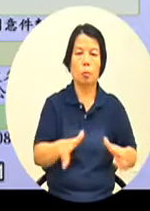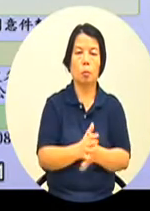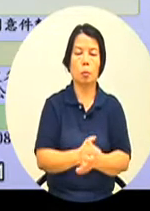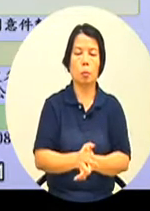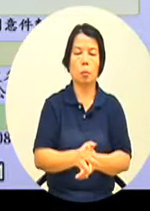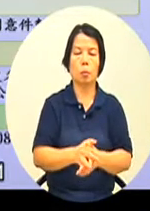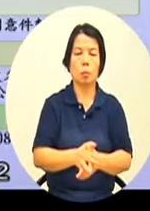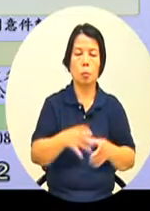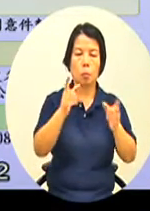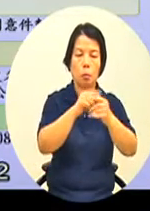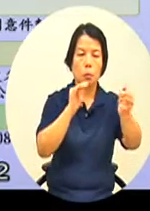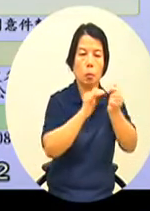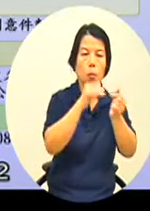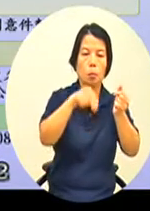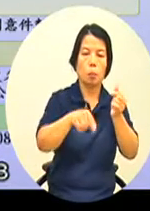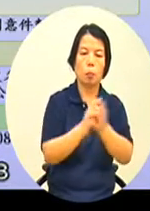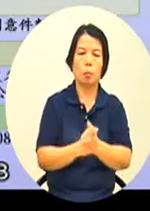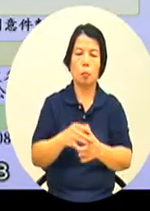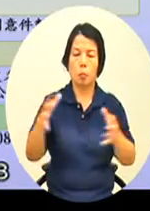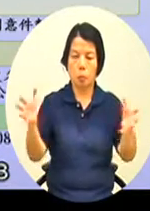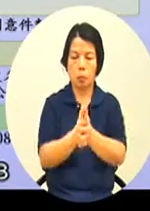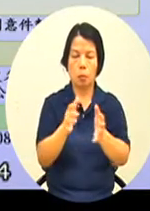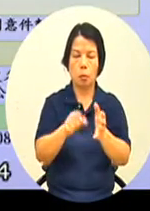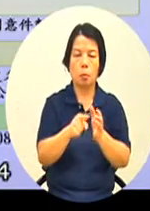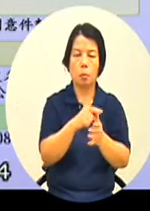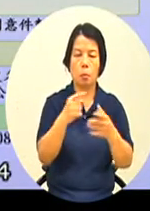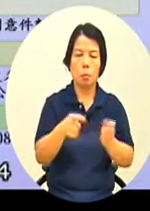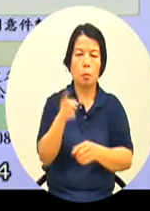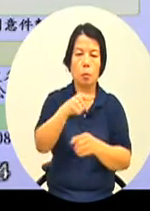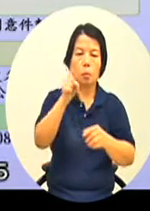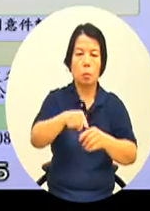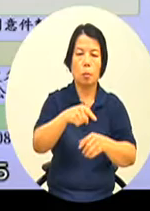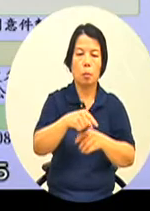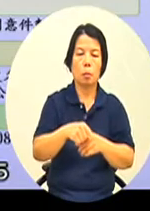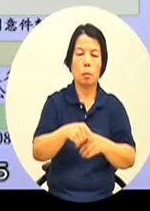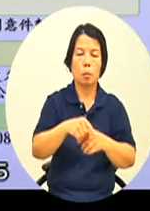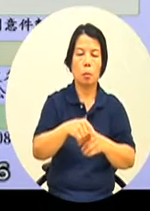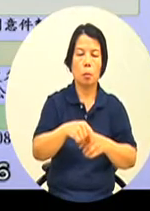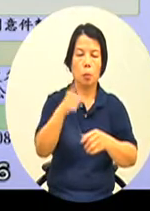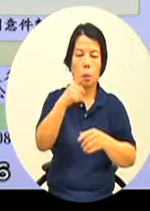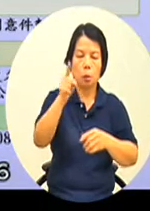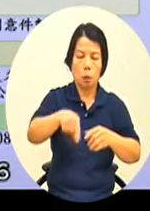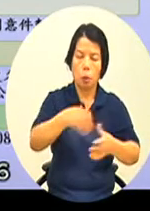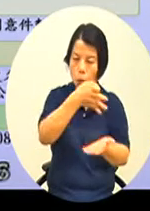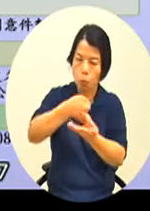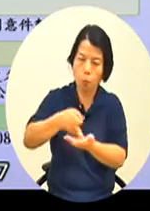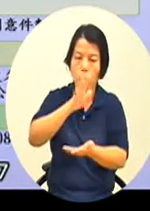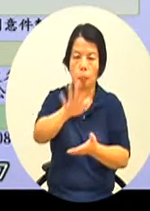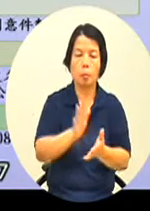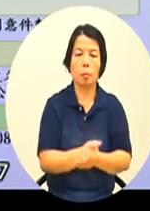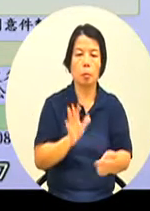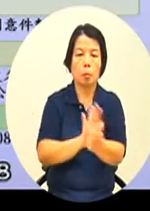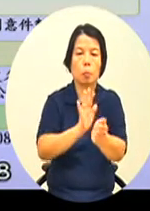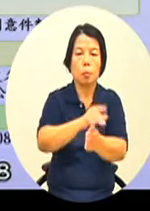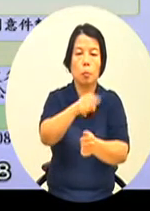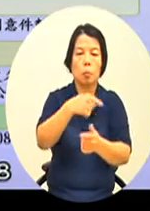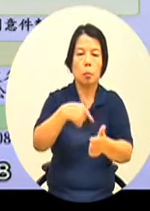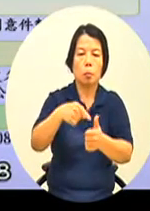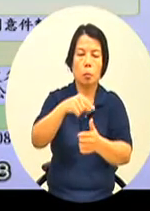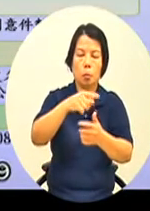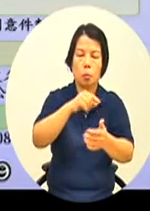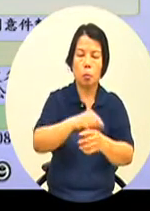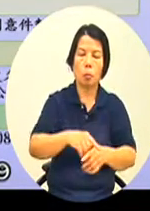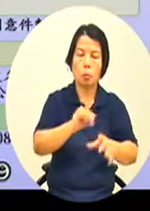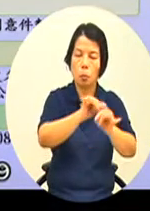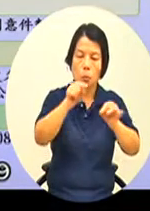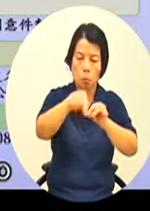1487间教堂78间，合计一共1565间的一个登记。那在辅导宗教团体土地合法化